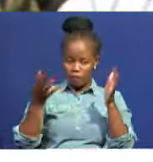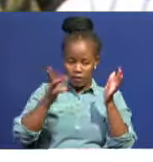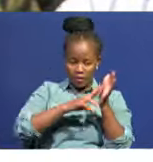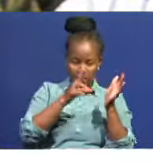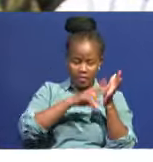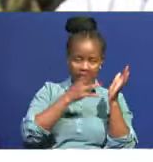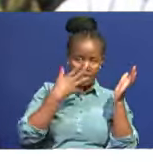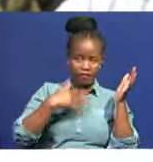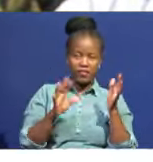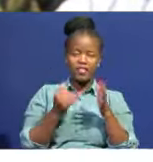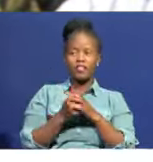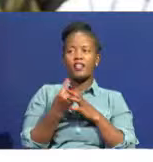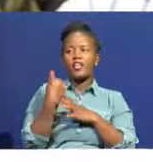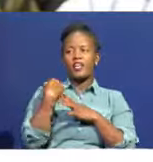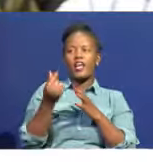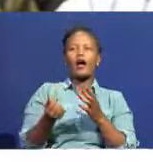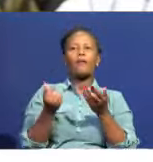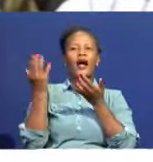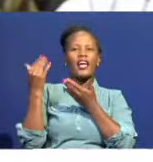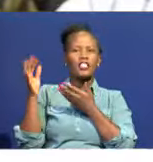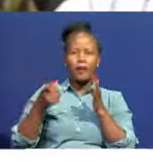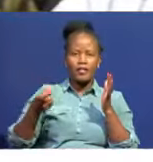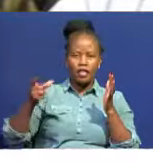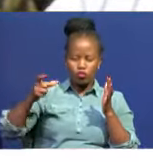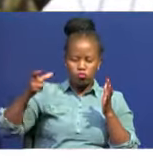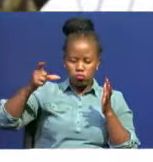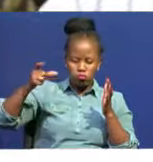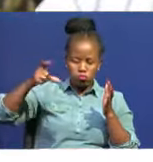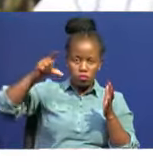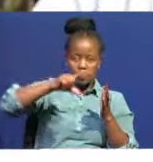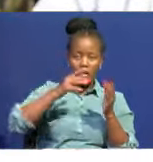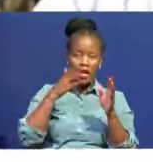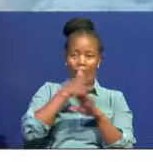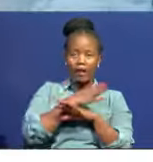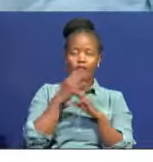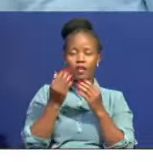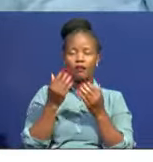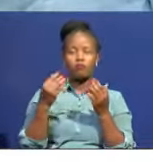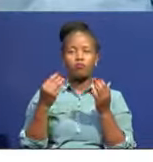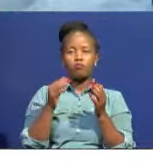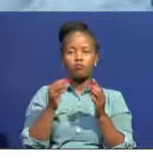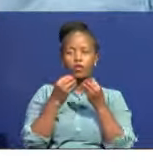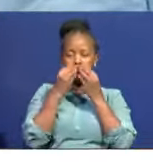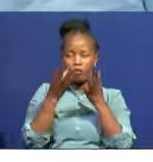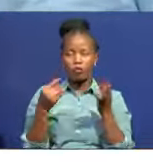These numbers are expected to go higher after digitization.